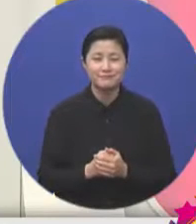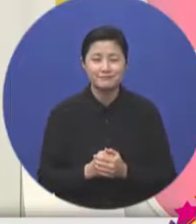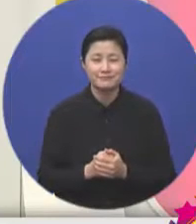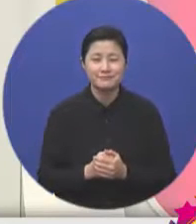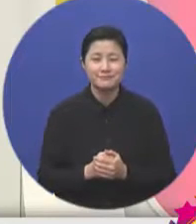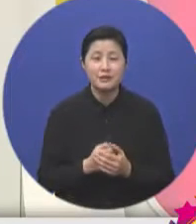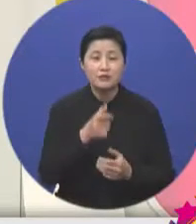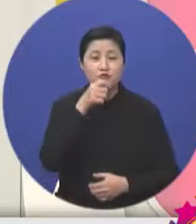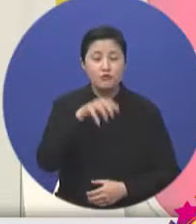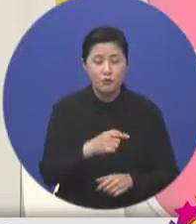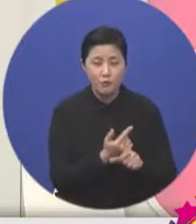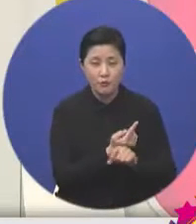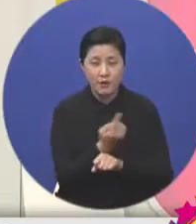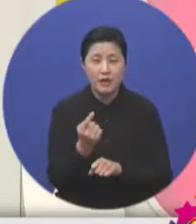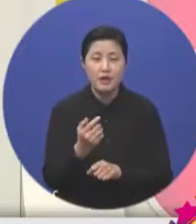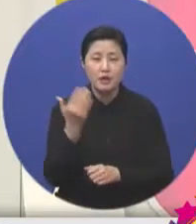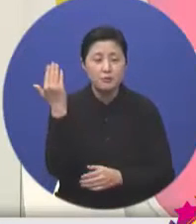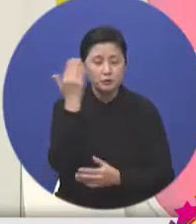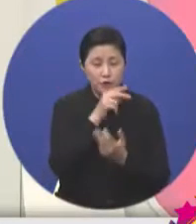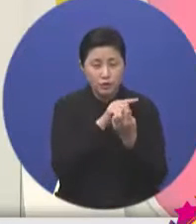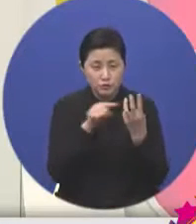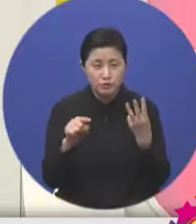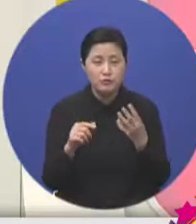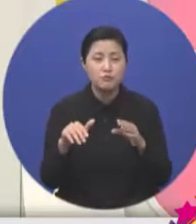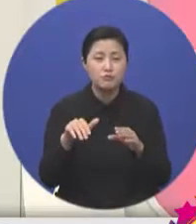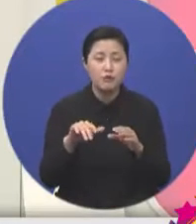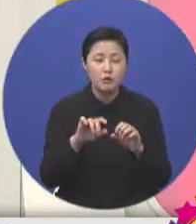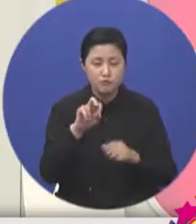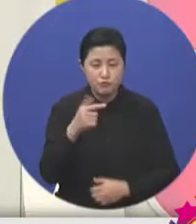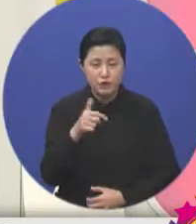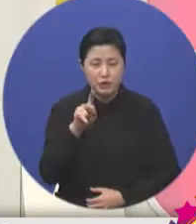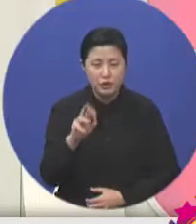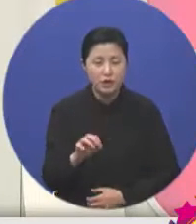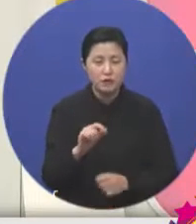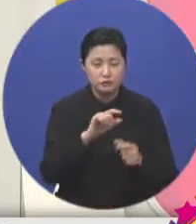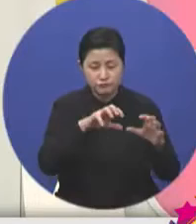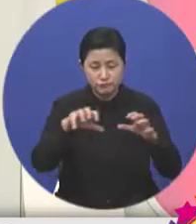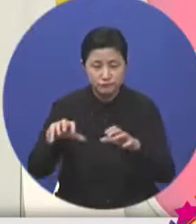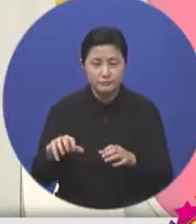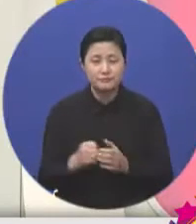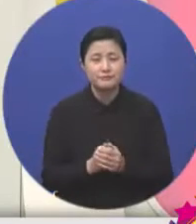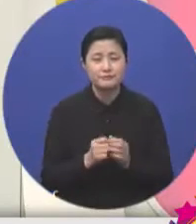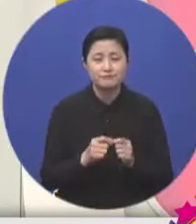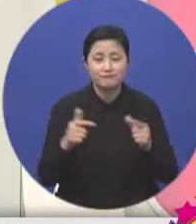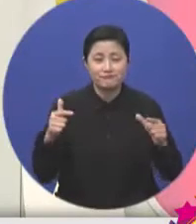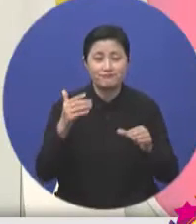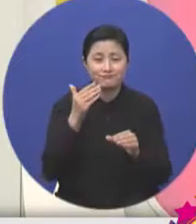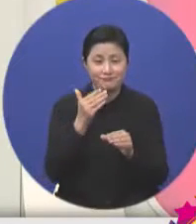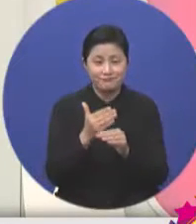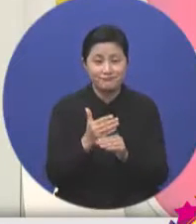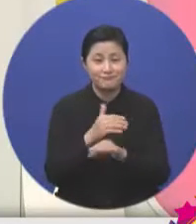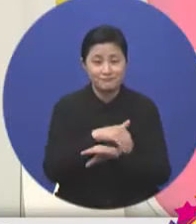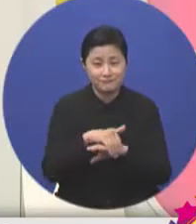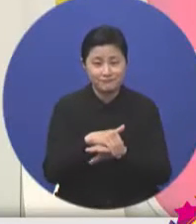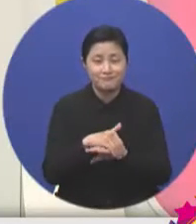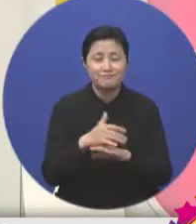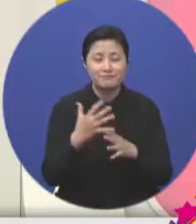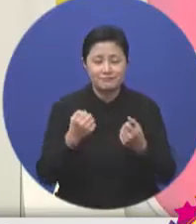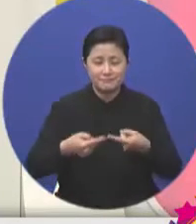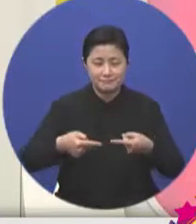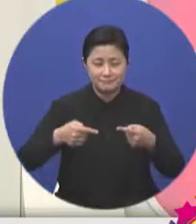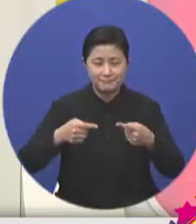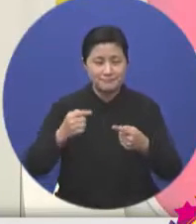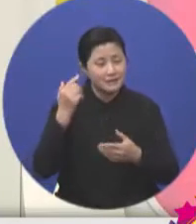그렇군요. 수원 말고도요, 청주, 문경 등 여러 지역에서 증차를 한다고 하니까요. 많은 분들이 또